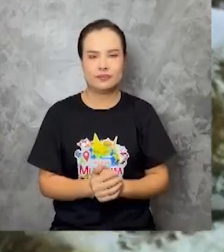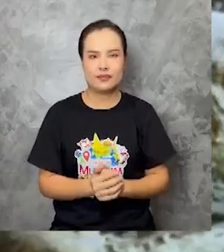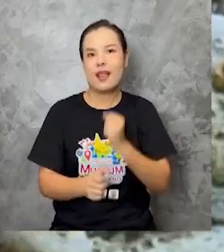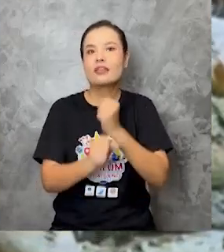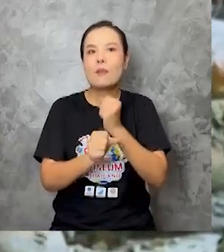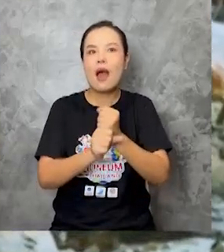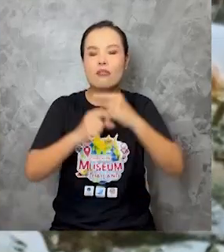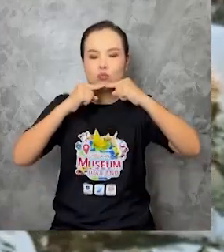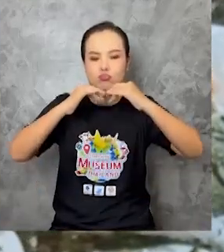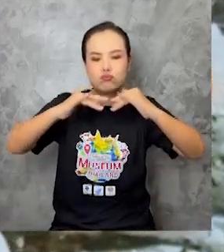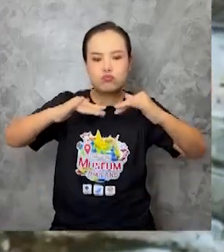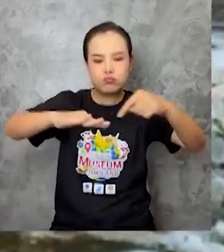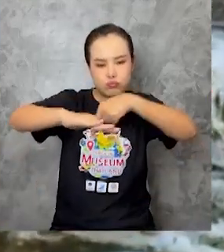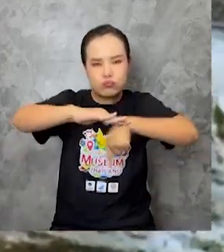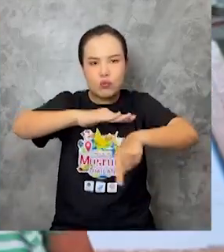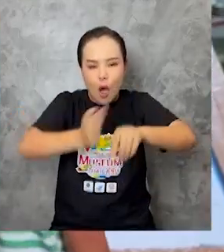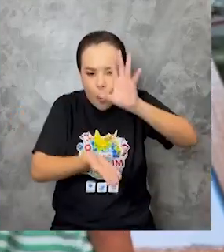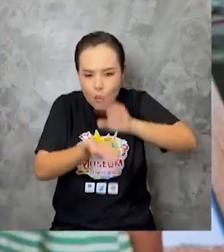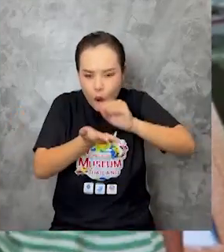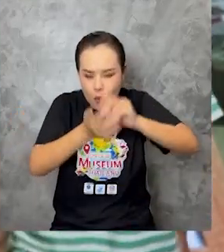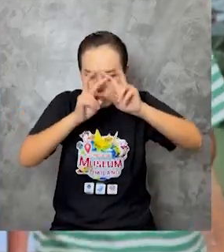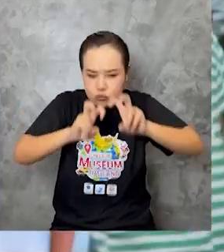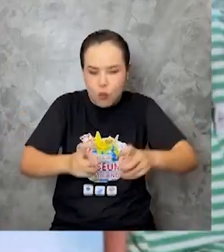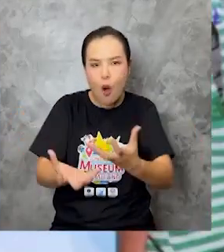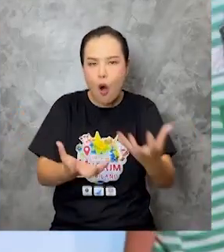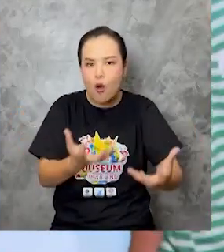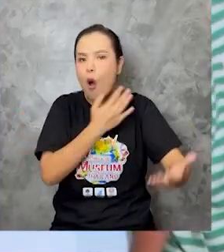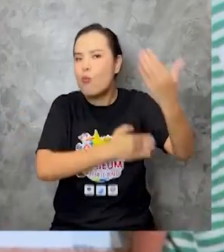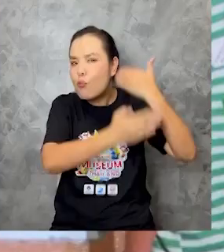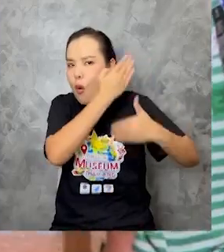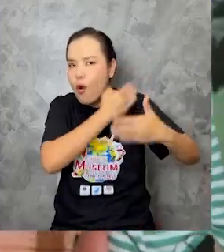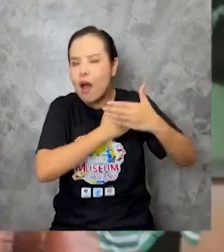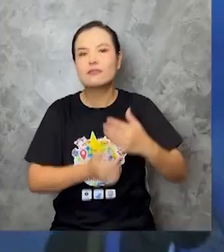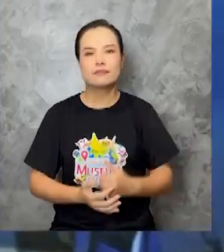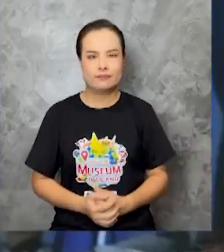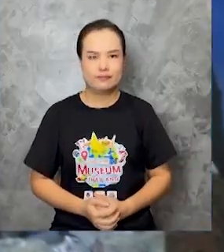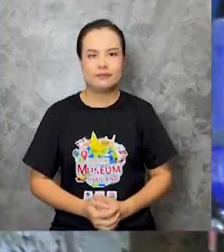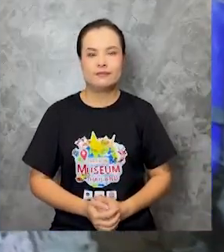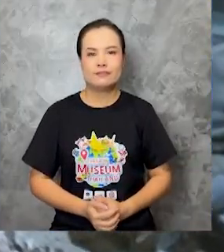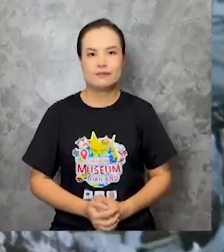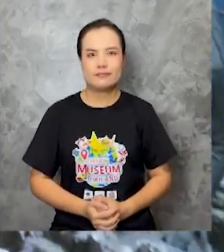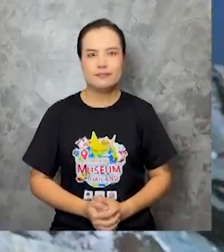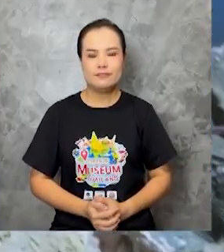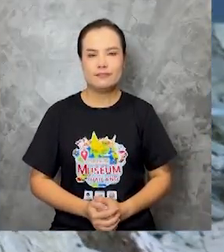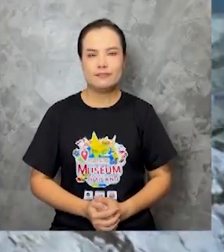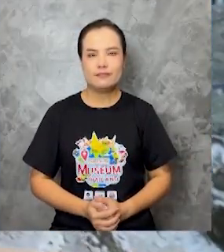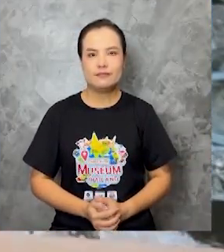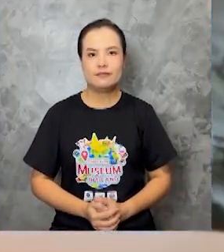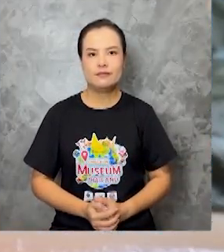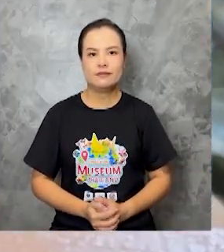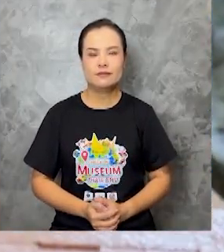เป็นจำลองการทำงานทางโบราณคดีใต้น้ำครับสำรวจเก็บข้อมูลแหล่งโบราณคดีใต้น้ำครับ